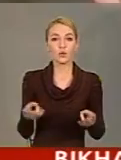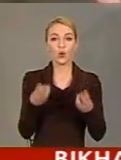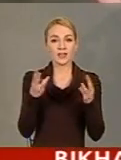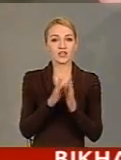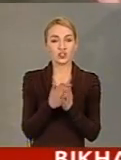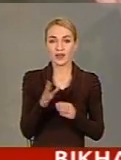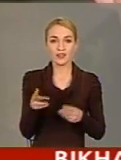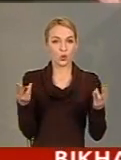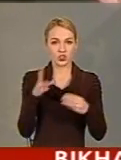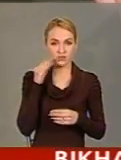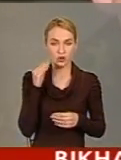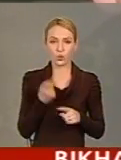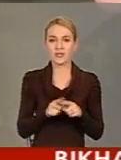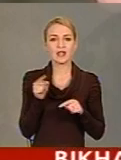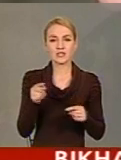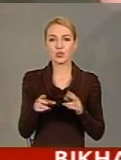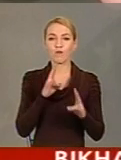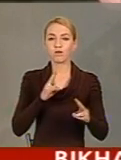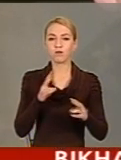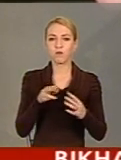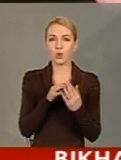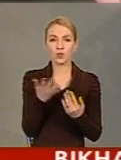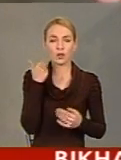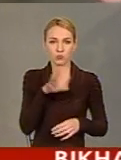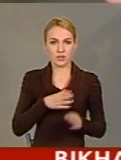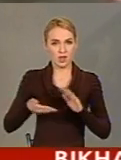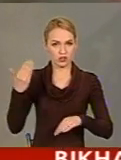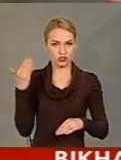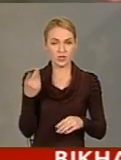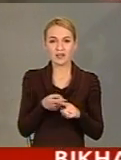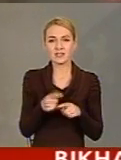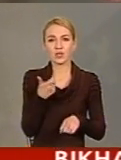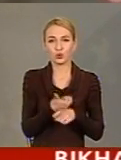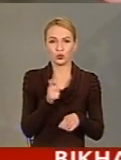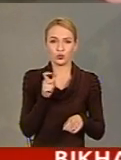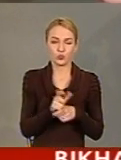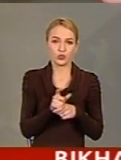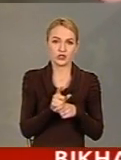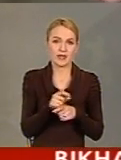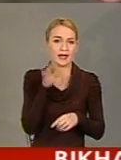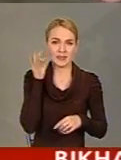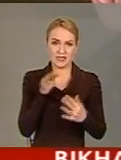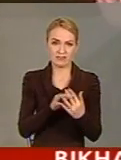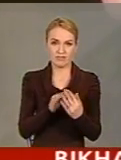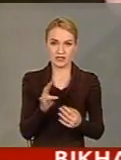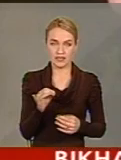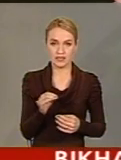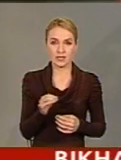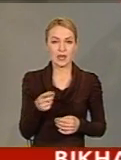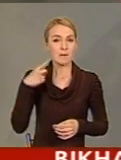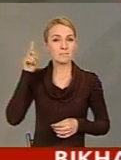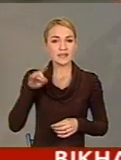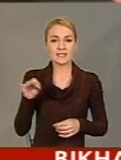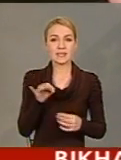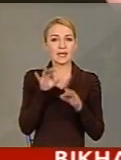Шевченко Це не ті бої які були раніше колись Це не ті війни які були раніше це дуже підлі дуже хитрий підлість і